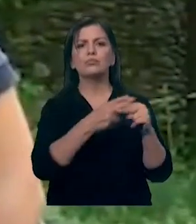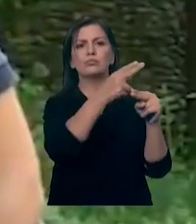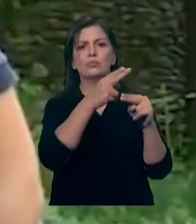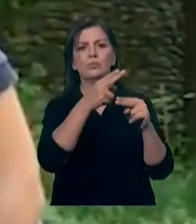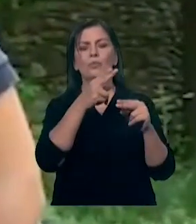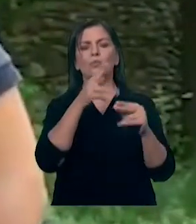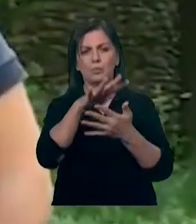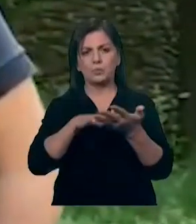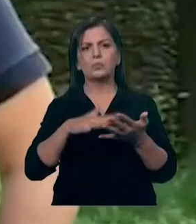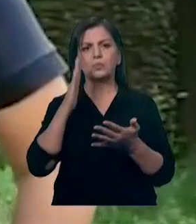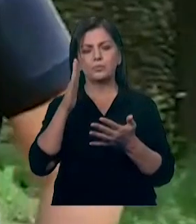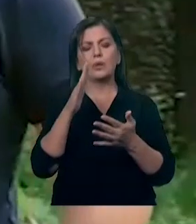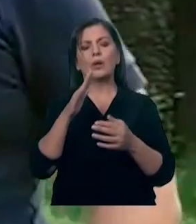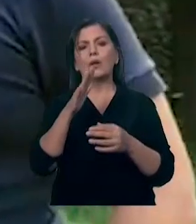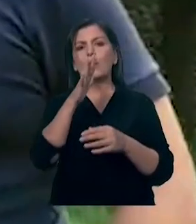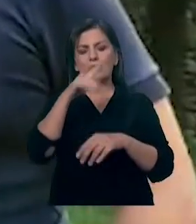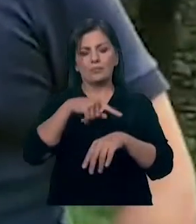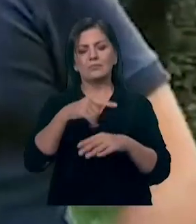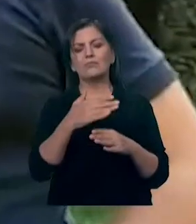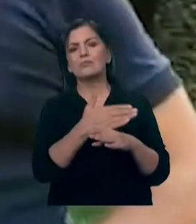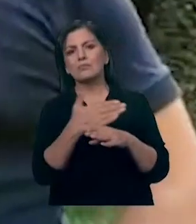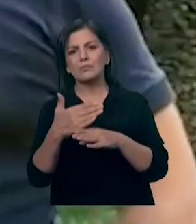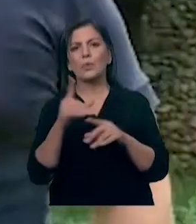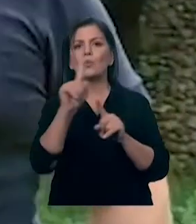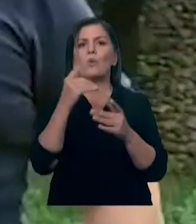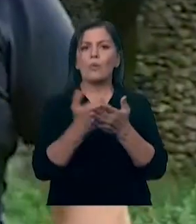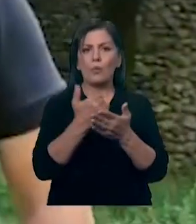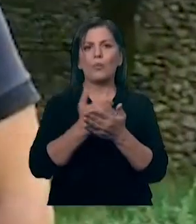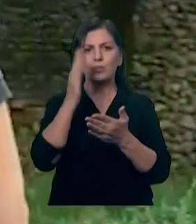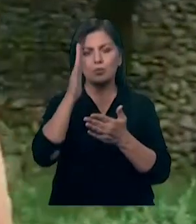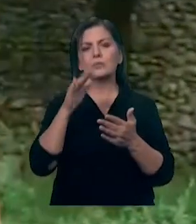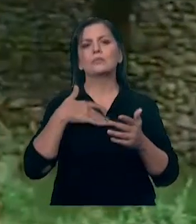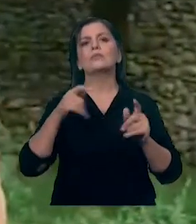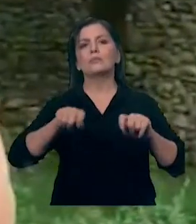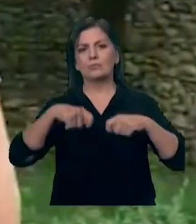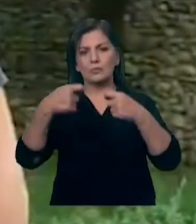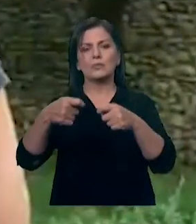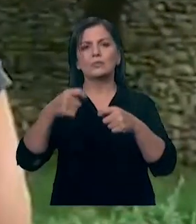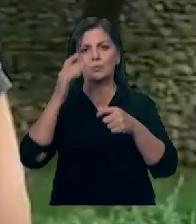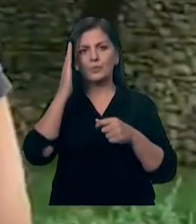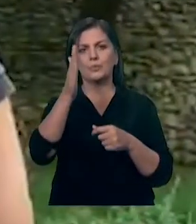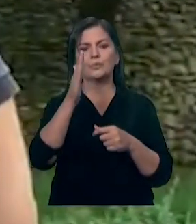davam edir. Növbəti saatlarda nələrin dəyişdiyini məhz biz sizə buradan təqdim edəcəyik. Hələlik.